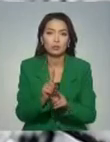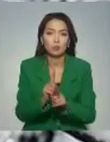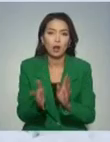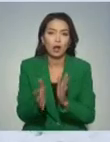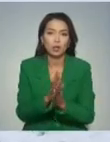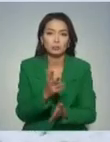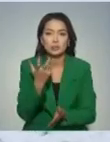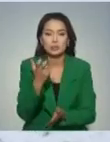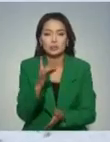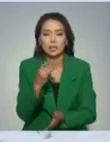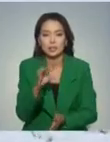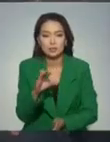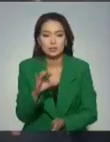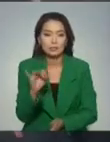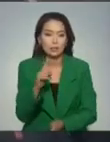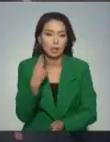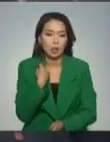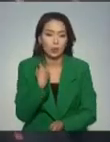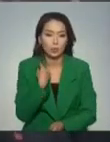из Лондона.